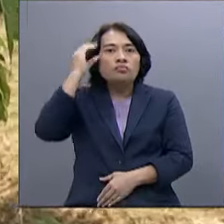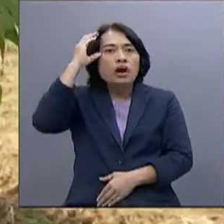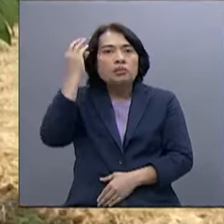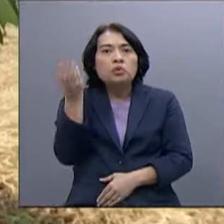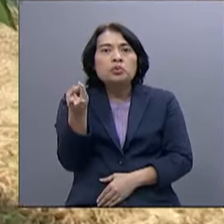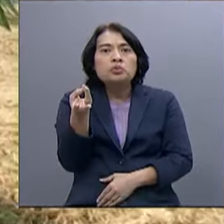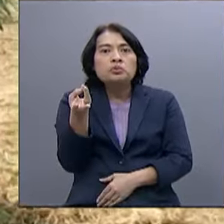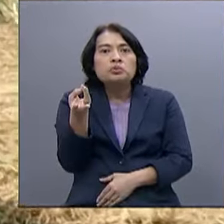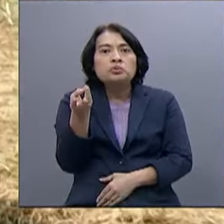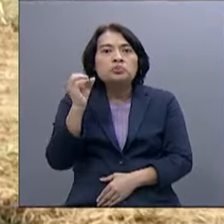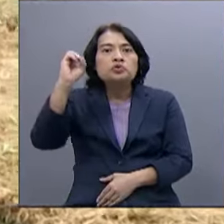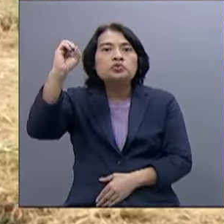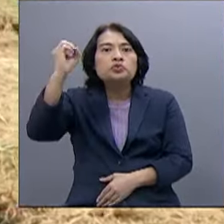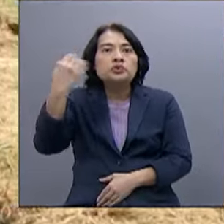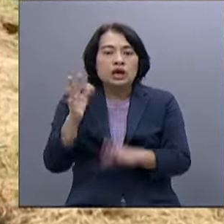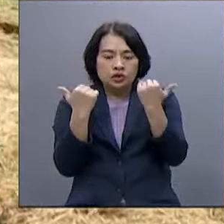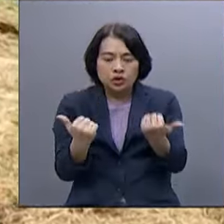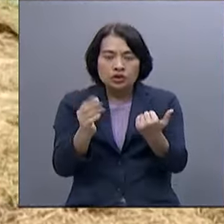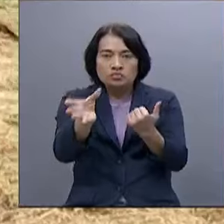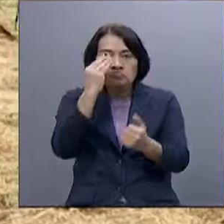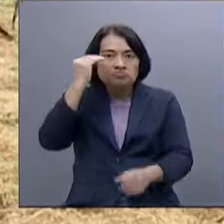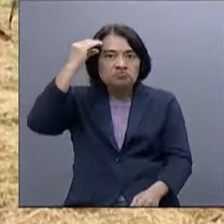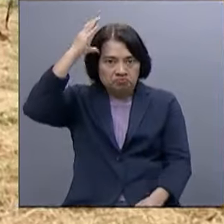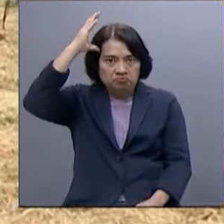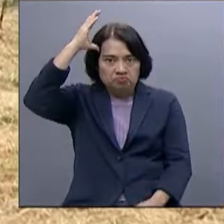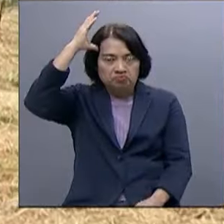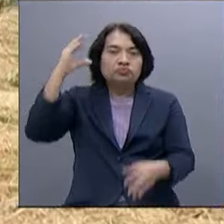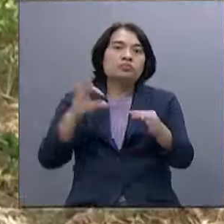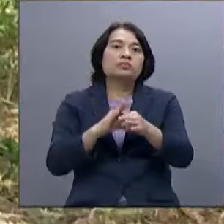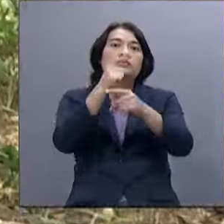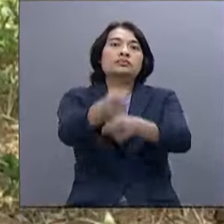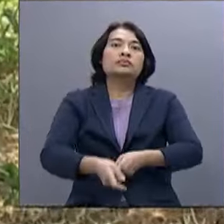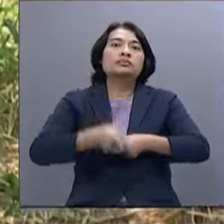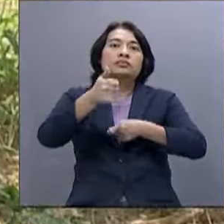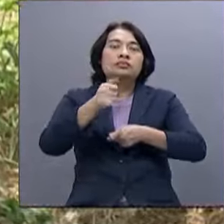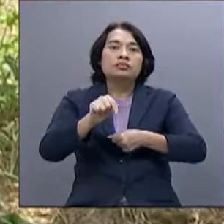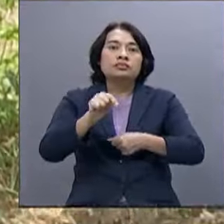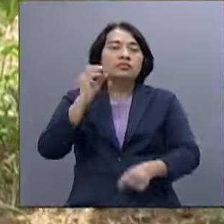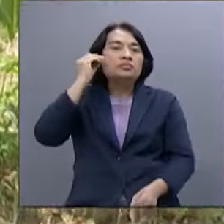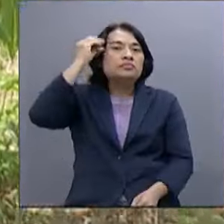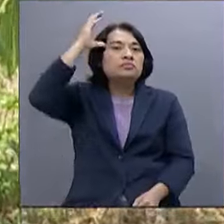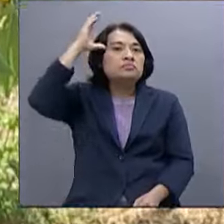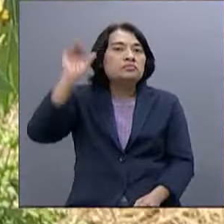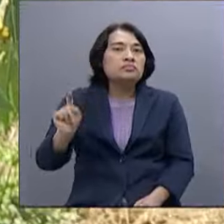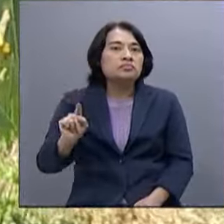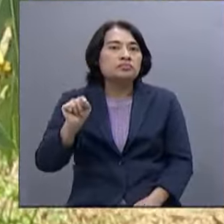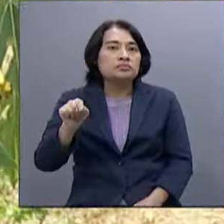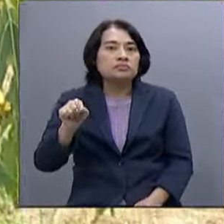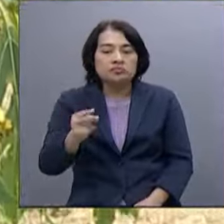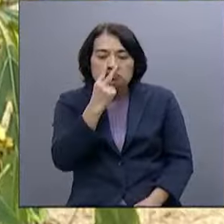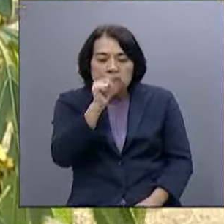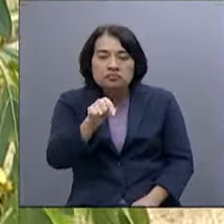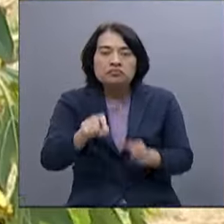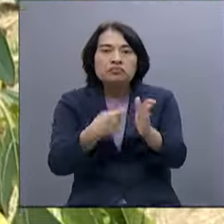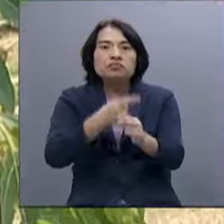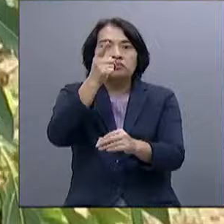กวันนี้ก็ความรู้ก็มีพอสมควรครับเกี่ยวกับการทำเกษตรความรู้ที่ได้ส่วนหนึ่งก็ได้มาจากการเห็นสภาพความเป็นจริง